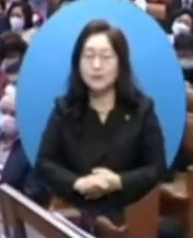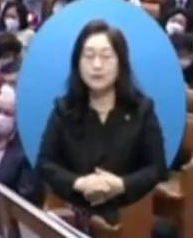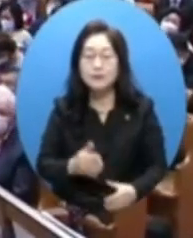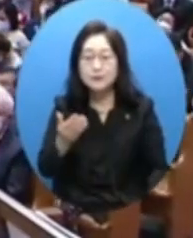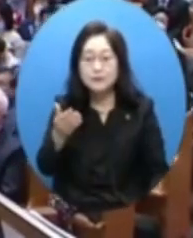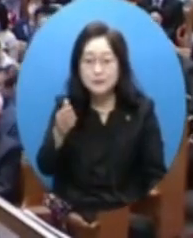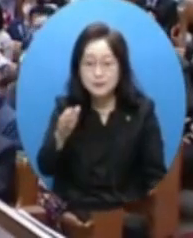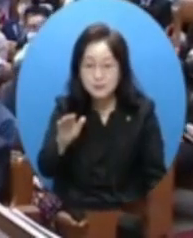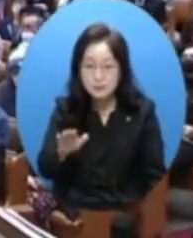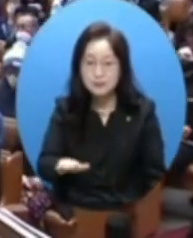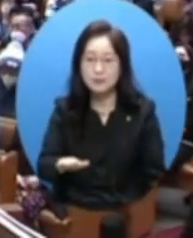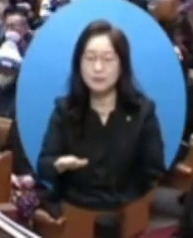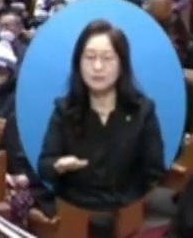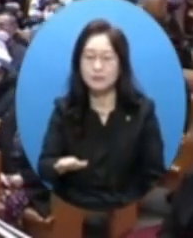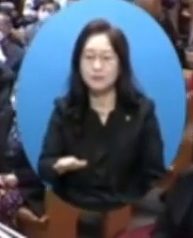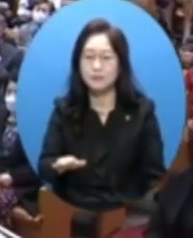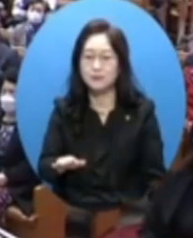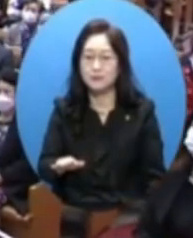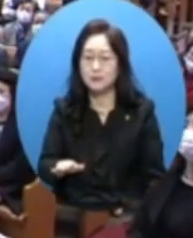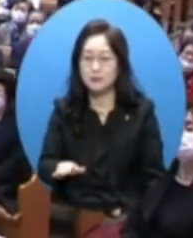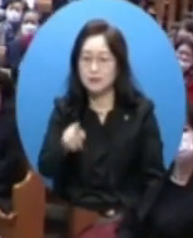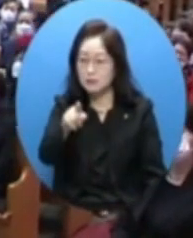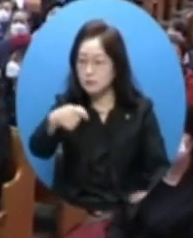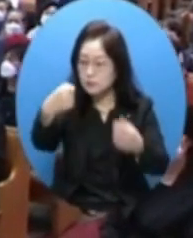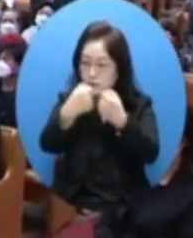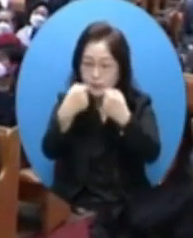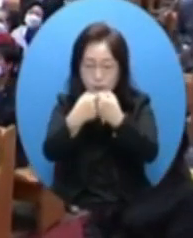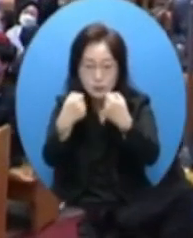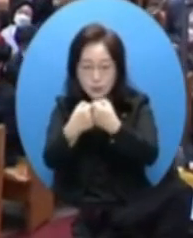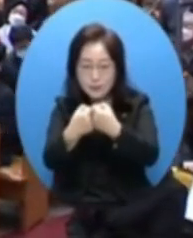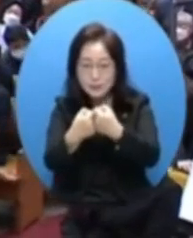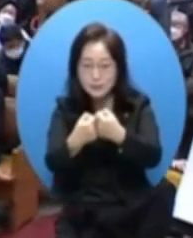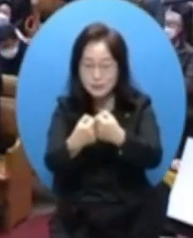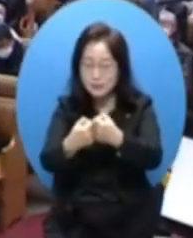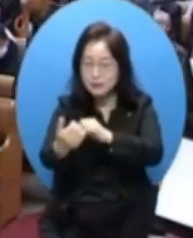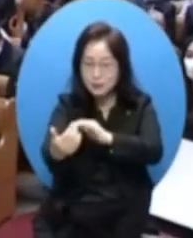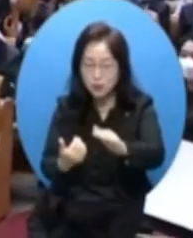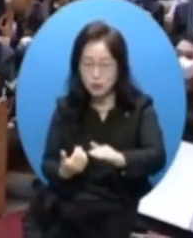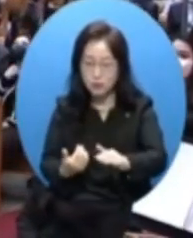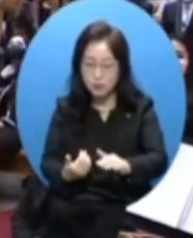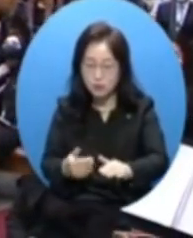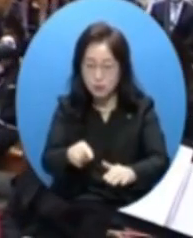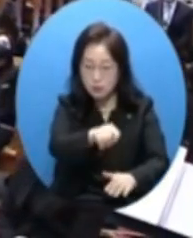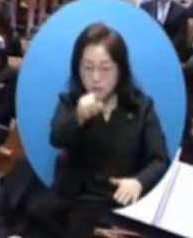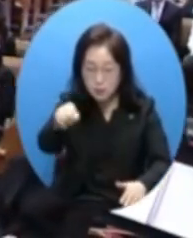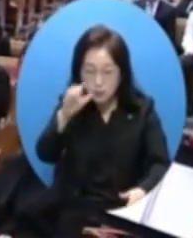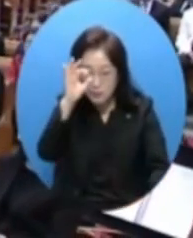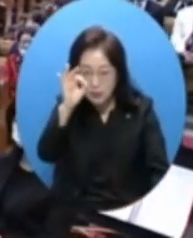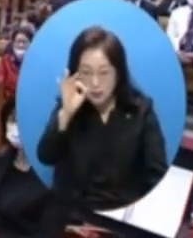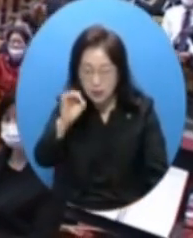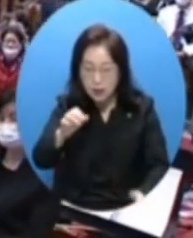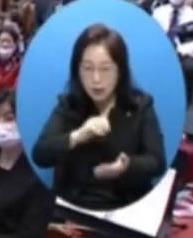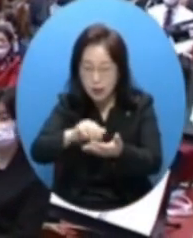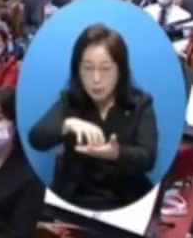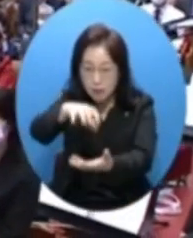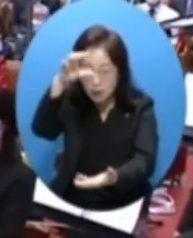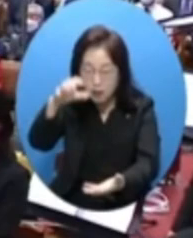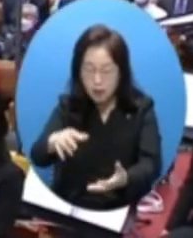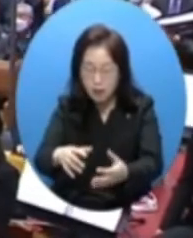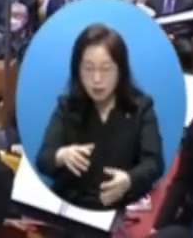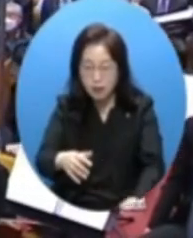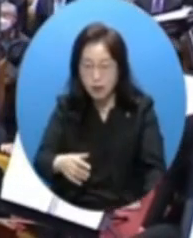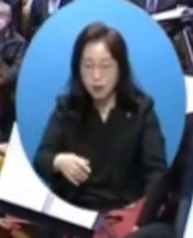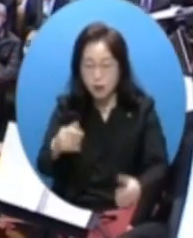그런데 그들을 싸워 보기 전에 숫자가 많고 힘이 센 민족이었기 때문에 그들 마음에